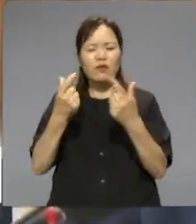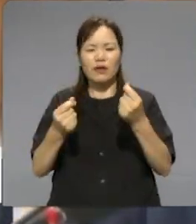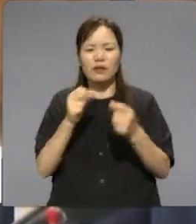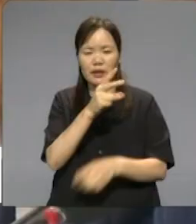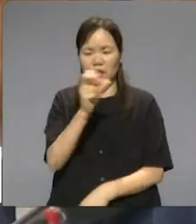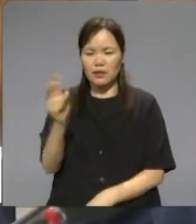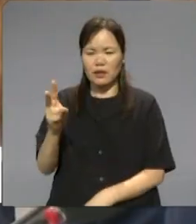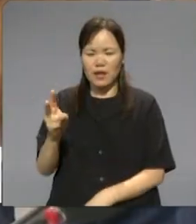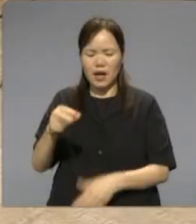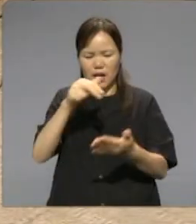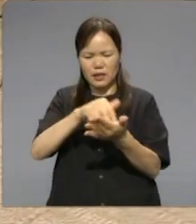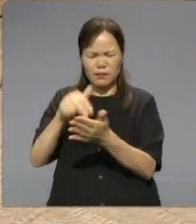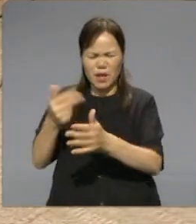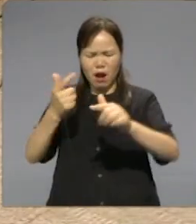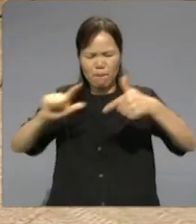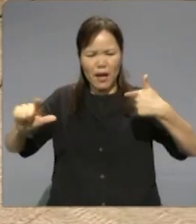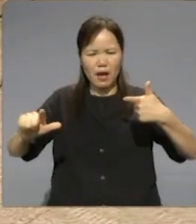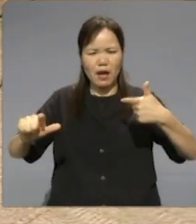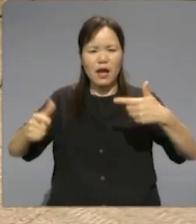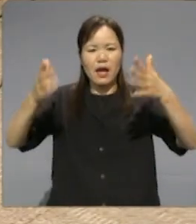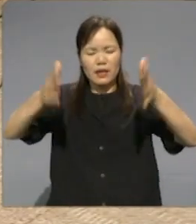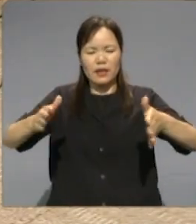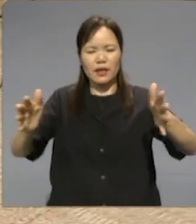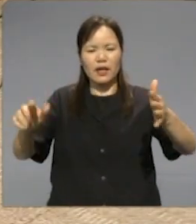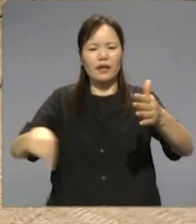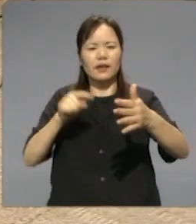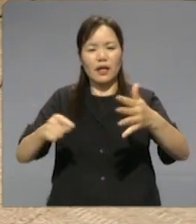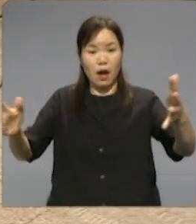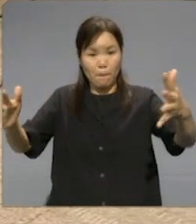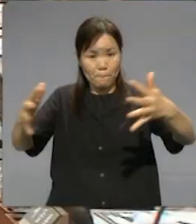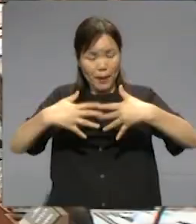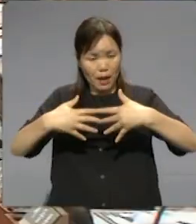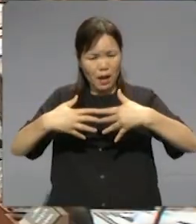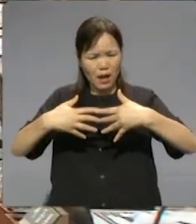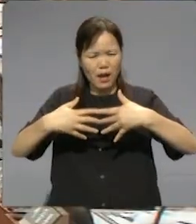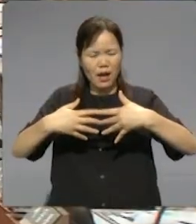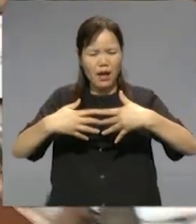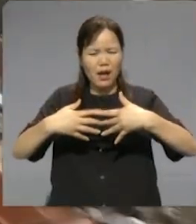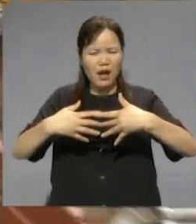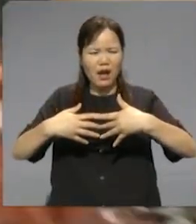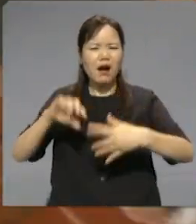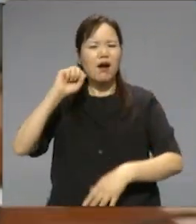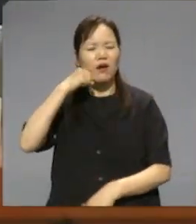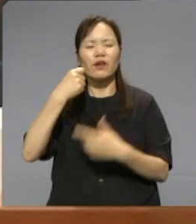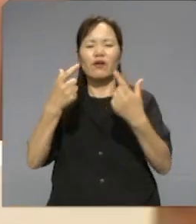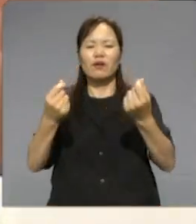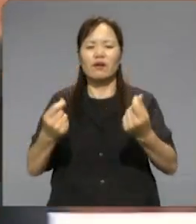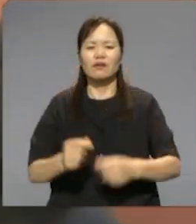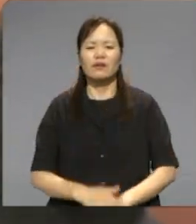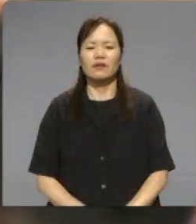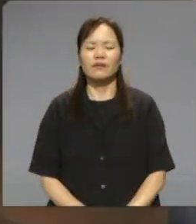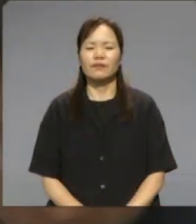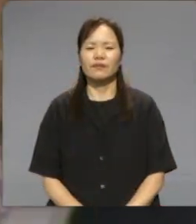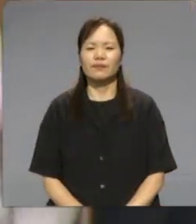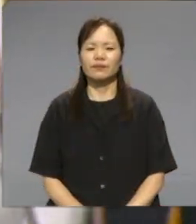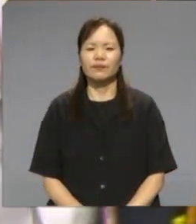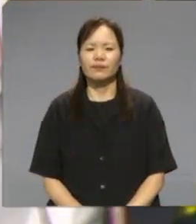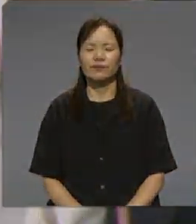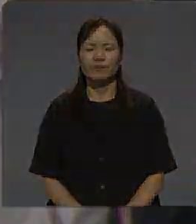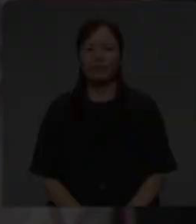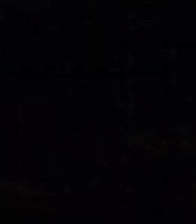여야 입장이 서로 완강한만큼 기한 내 보고서 채택은 사실상 무산됐다는 관측이 나옵니다 OBS 뉴스